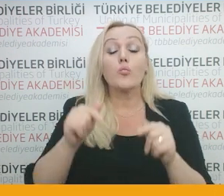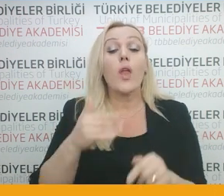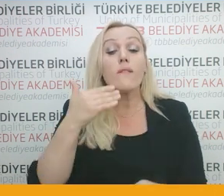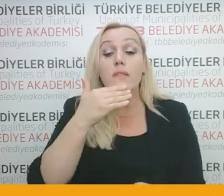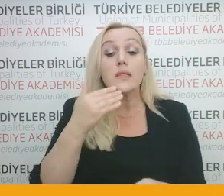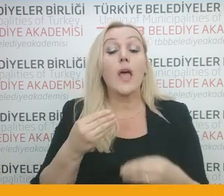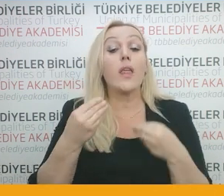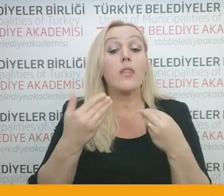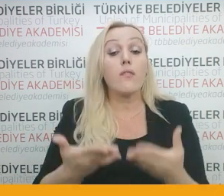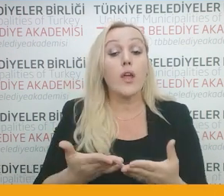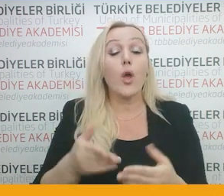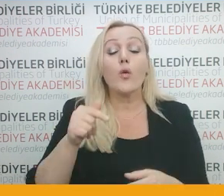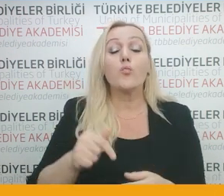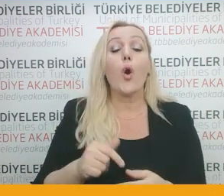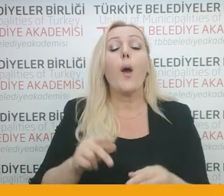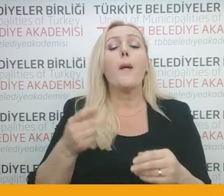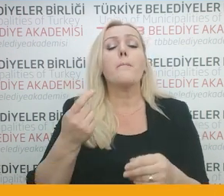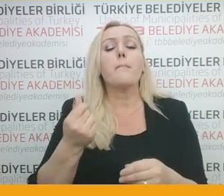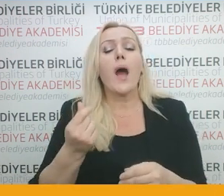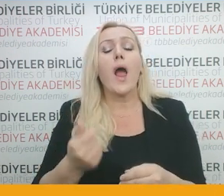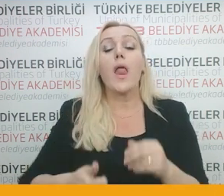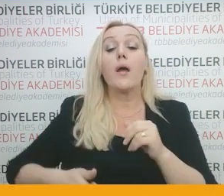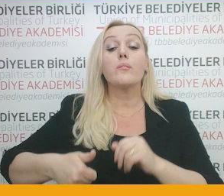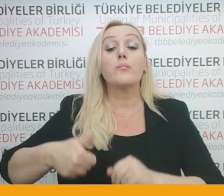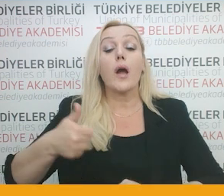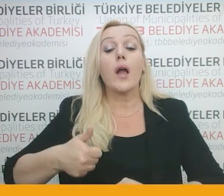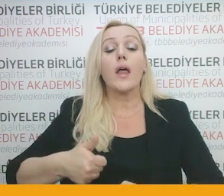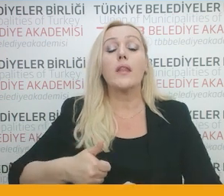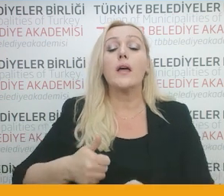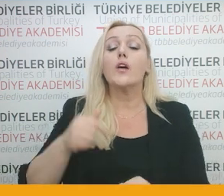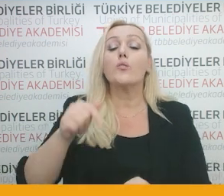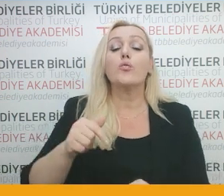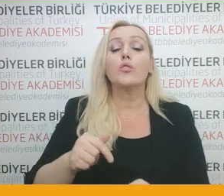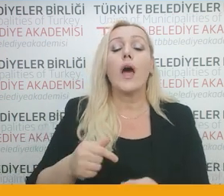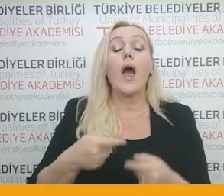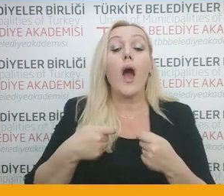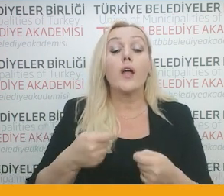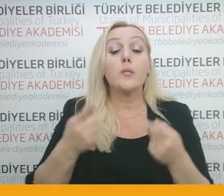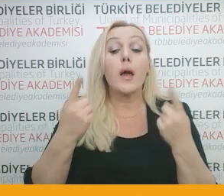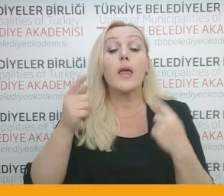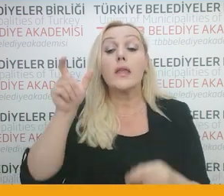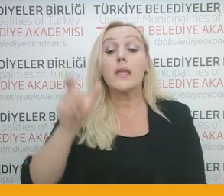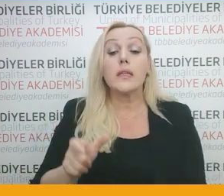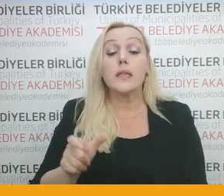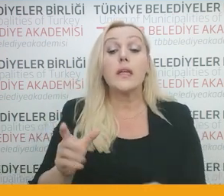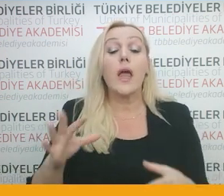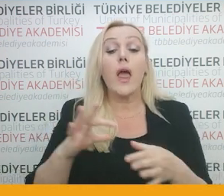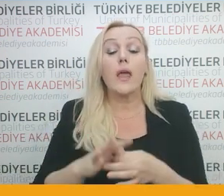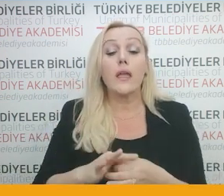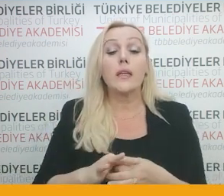Usul ve esasları da Hazine ve Maliye Bakanlığı düzenliyor. Burada genel tebliğ var arkadaşlar. Harcama yetkileri hakkında genel tebliğ. Eğer